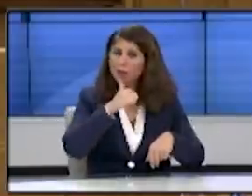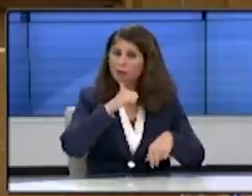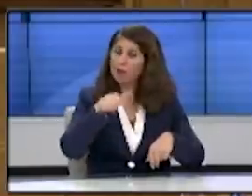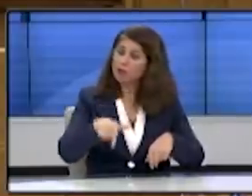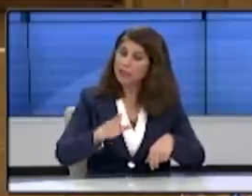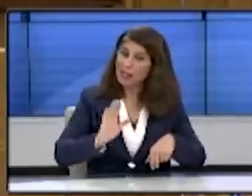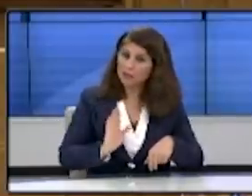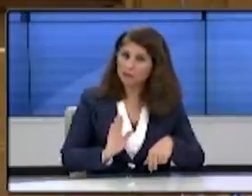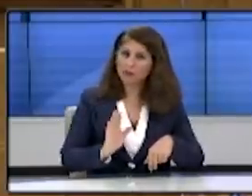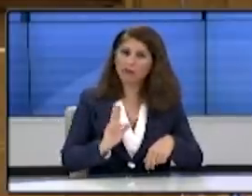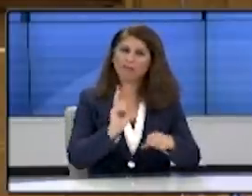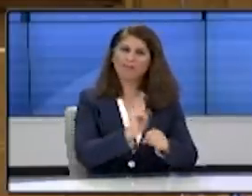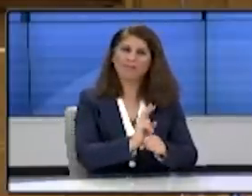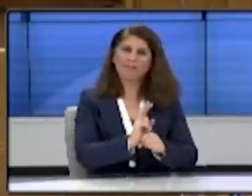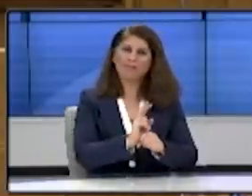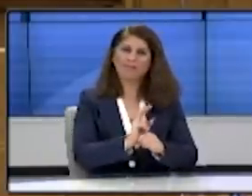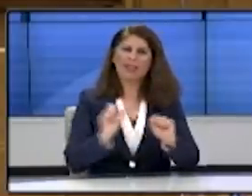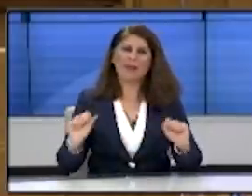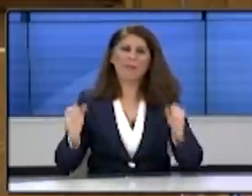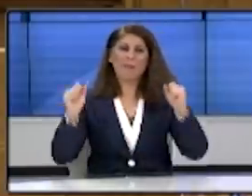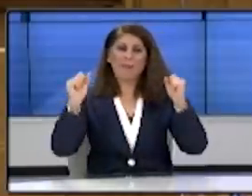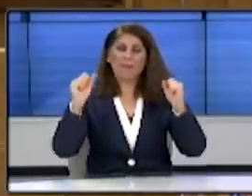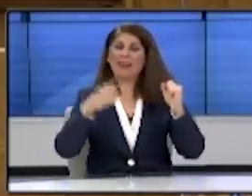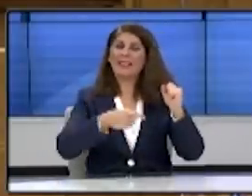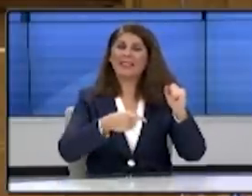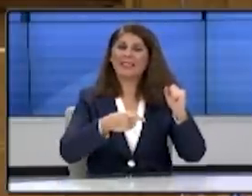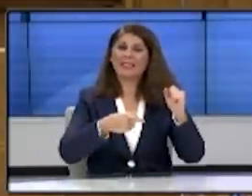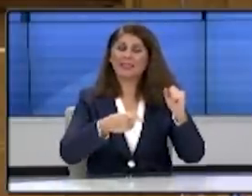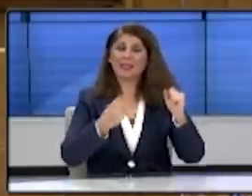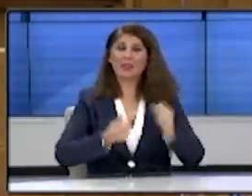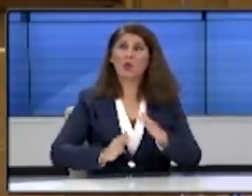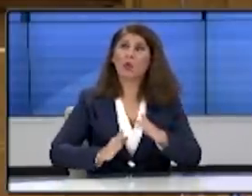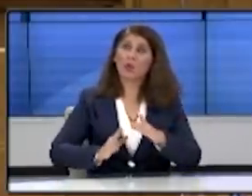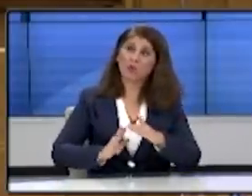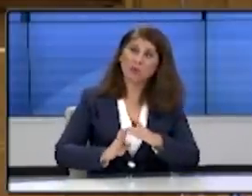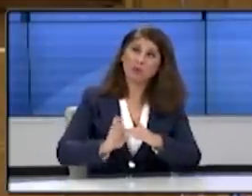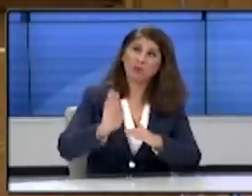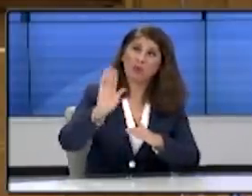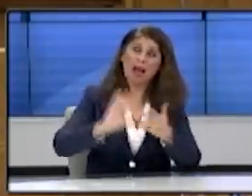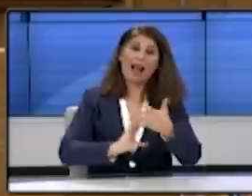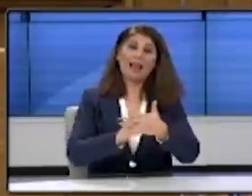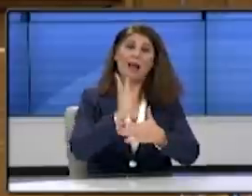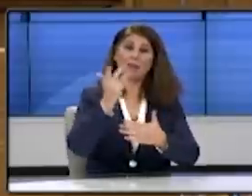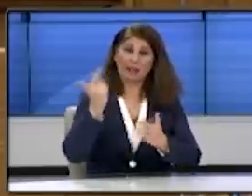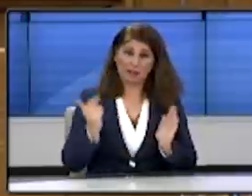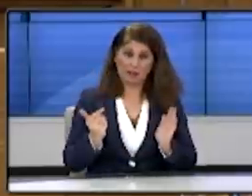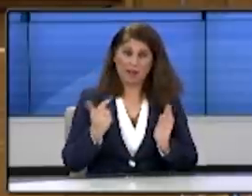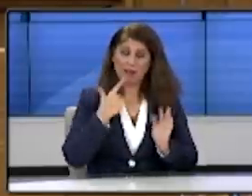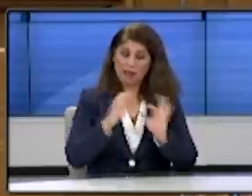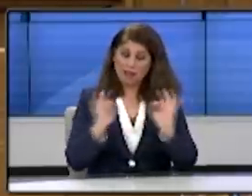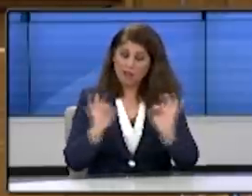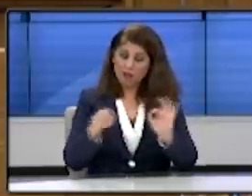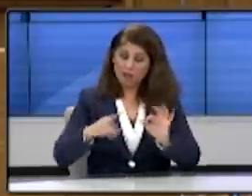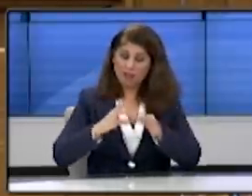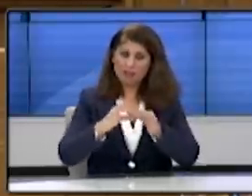αυτό άλλωστε περίσεψαν και οι πανηγυρισμοί σας για τους υψηλούς ρυθμούς ανάπτυξης αλλά και οι διαβεβαιώσεις ότι